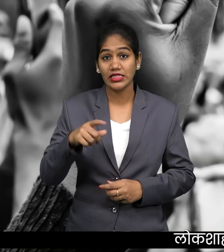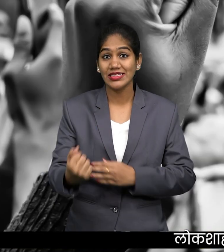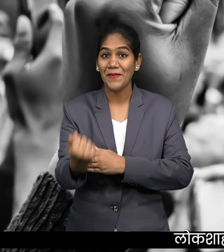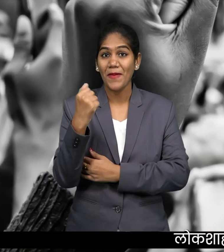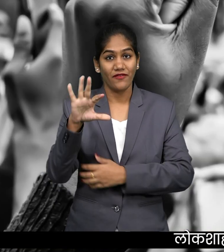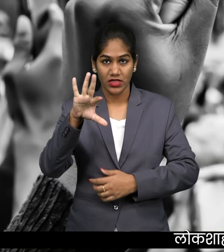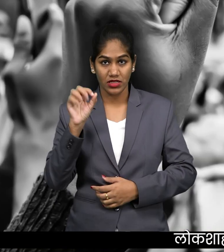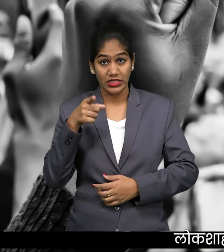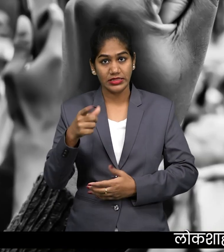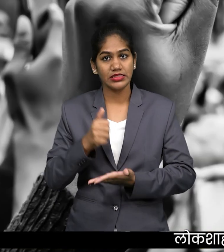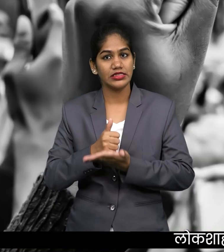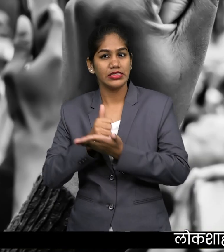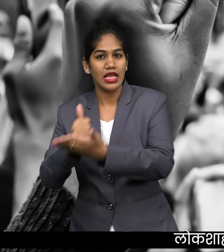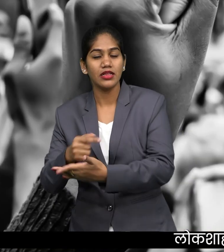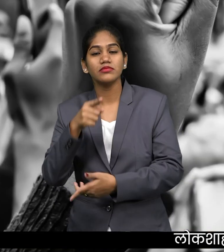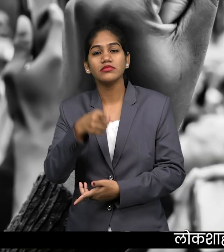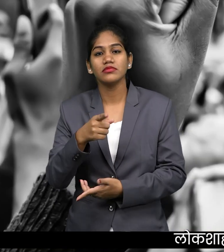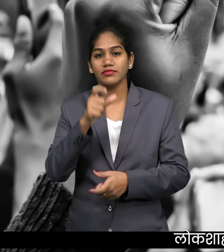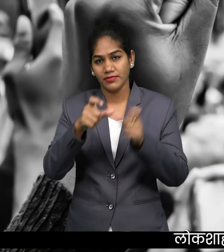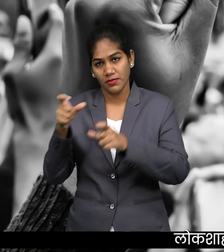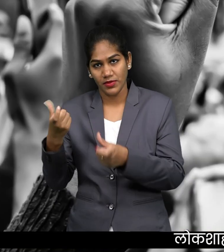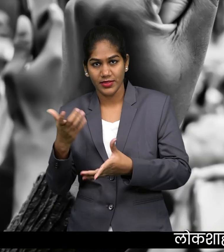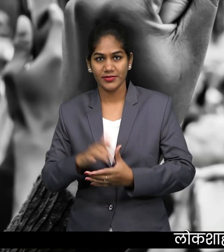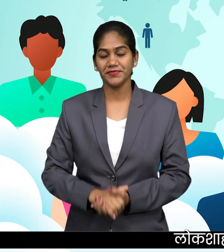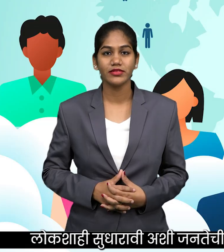लोकशाही या लोकांना मदत करते.